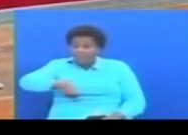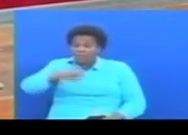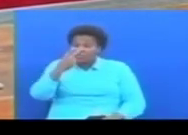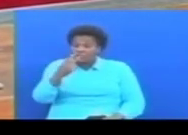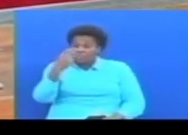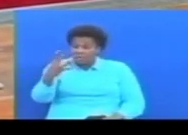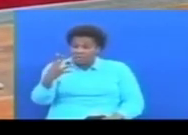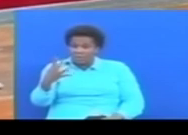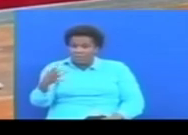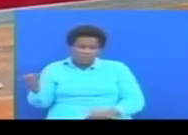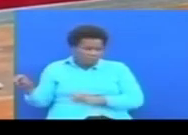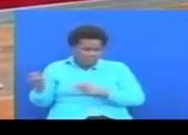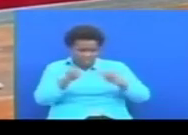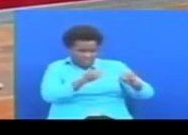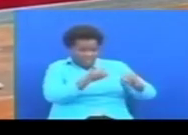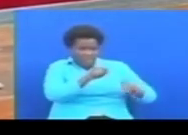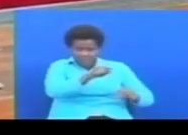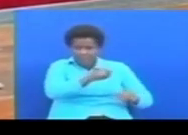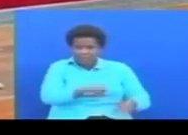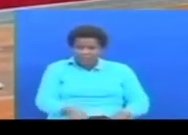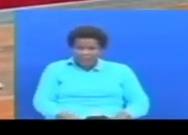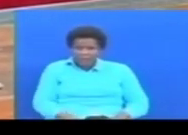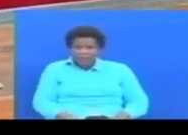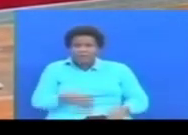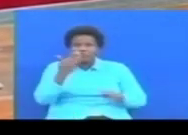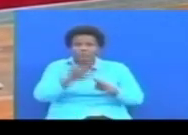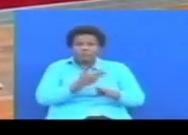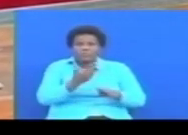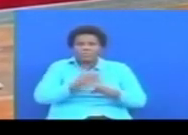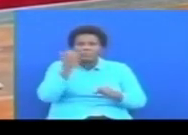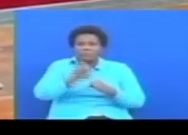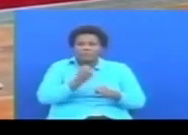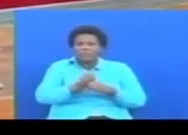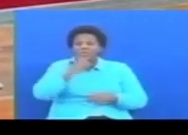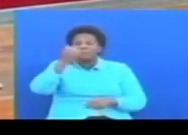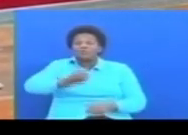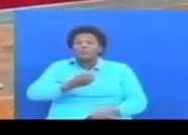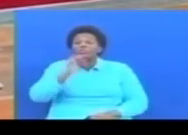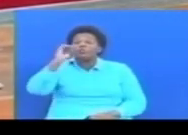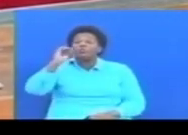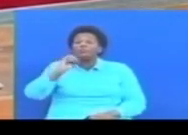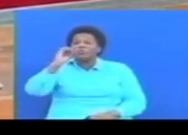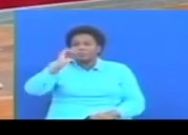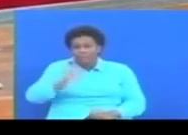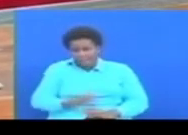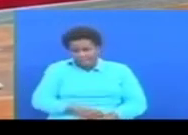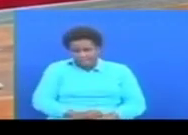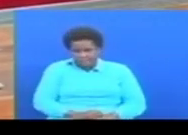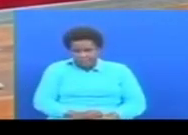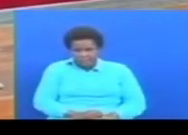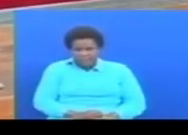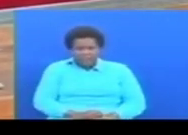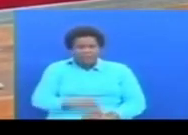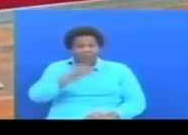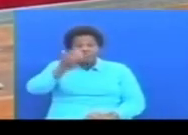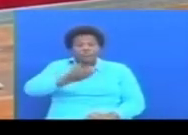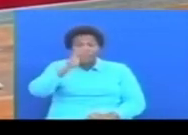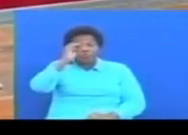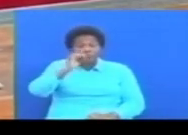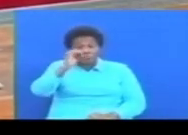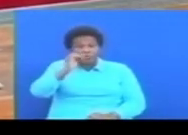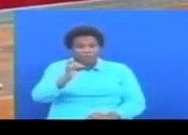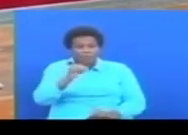kupelekwa Kitulo. Zoezi hili limefanyika mwezi Oktoba, kipindi ambacho hali ya hewa ya hifadhi ya taifa ya Kitulo inafanana na ile hali ya hewa